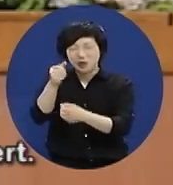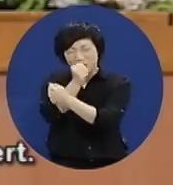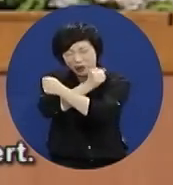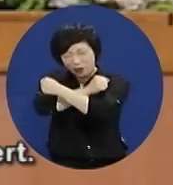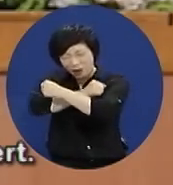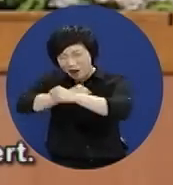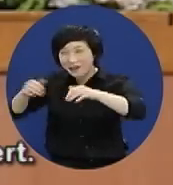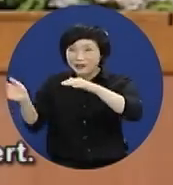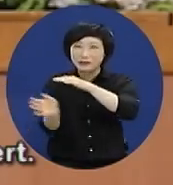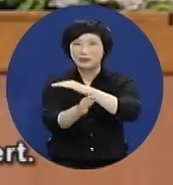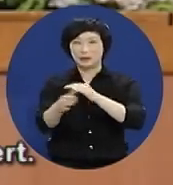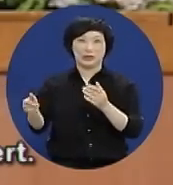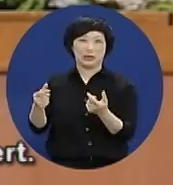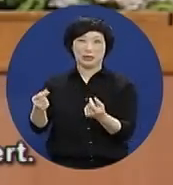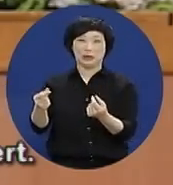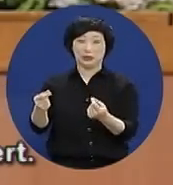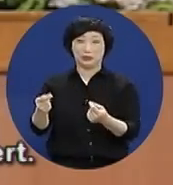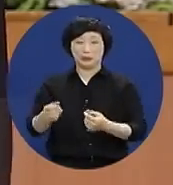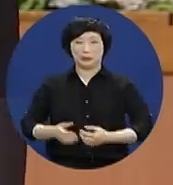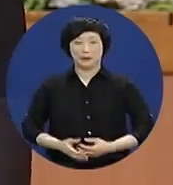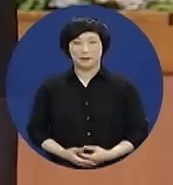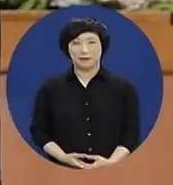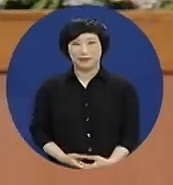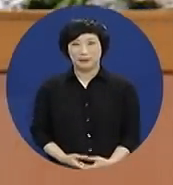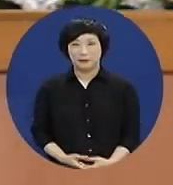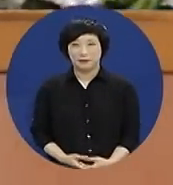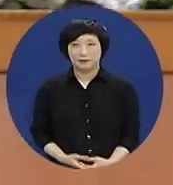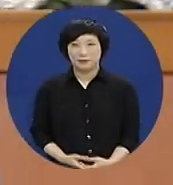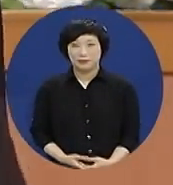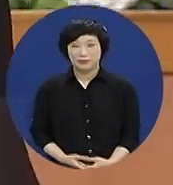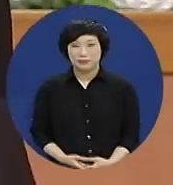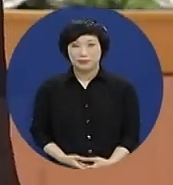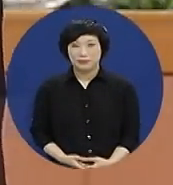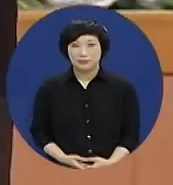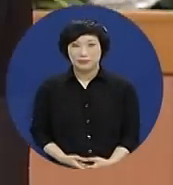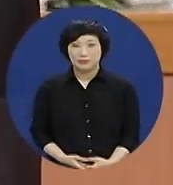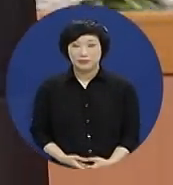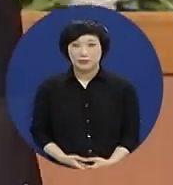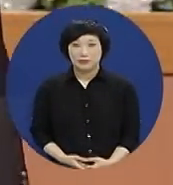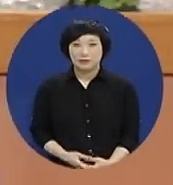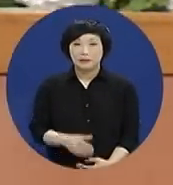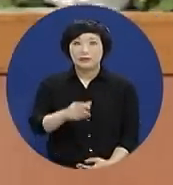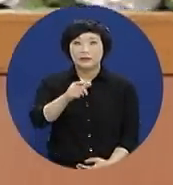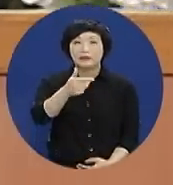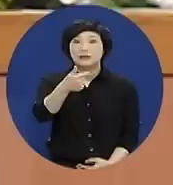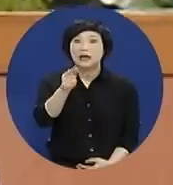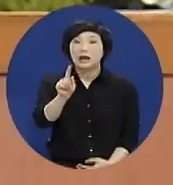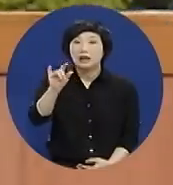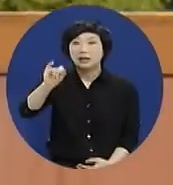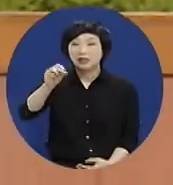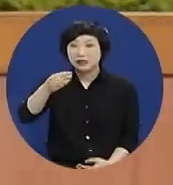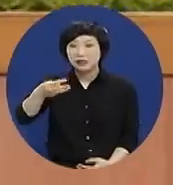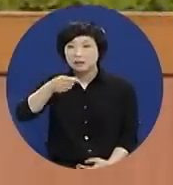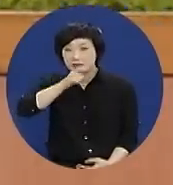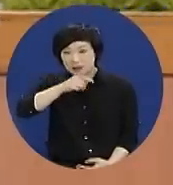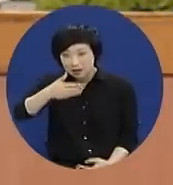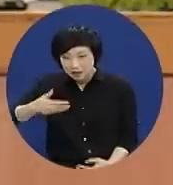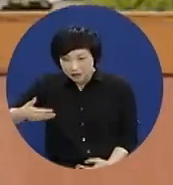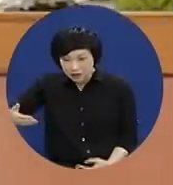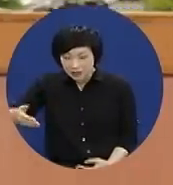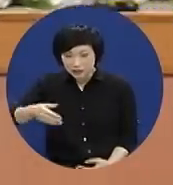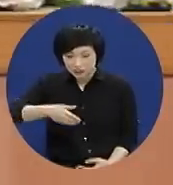アノのようなところでしたナイル川に沿って10